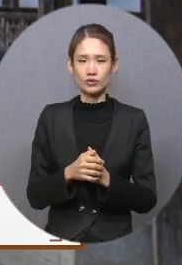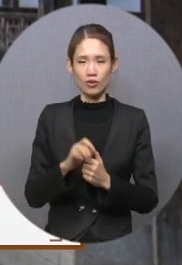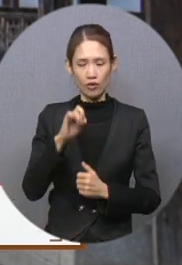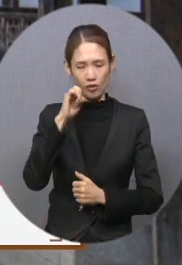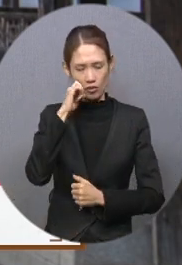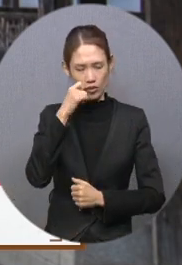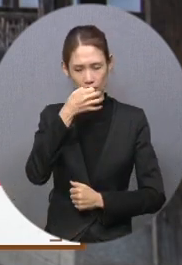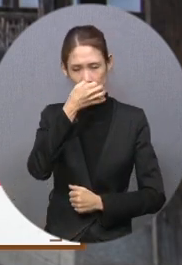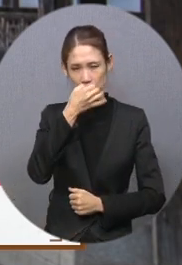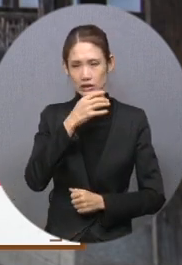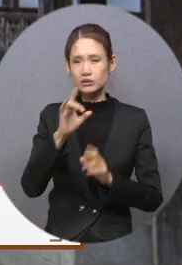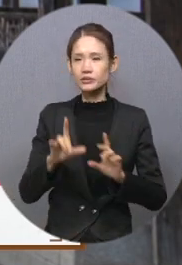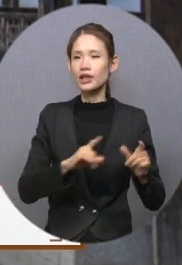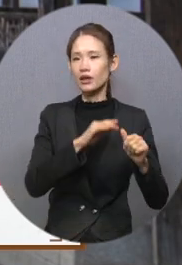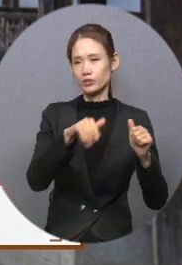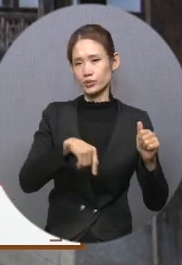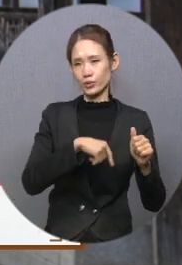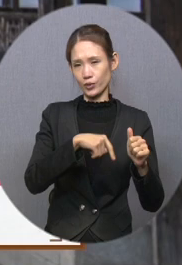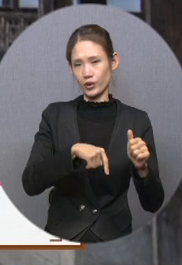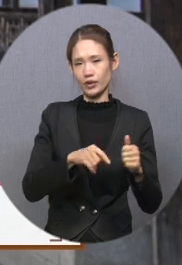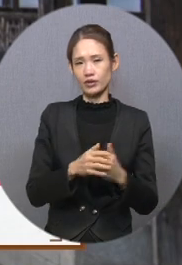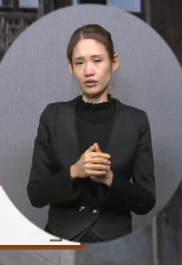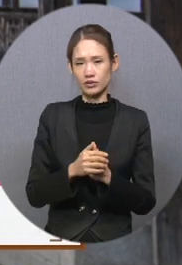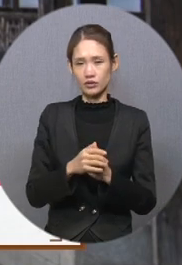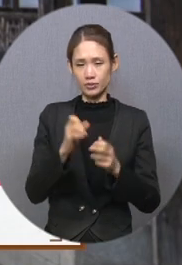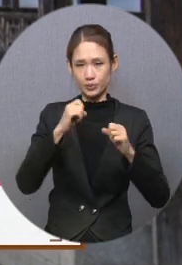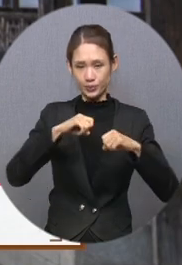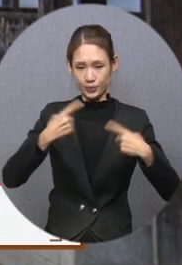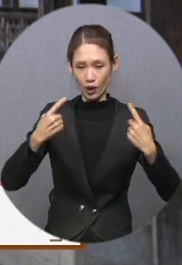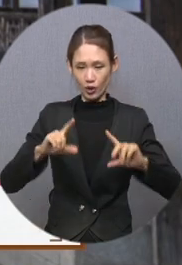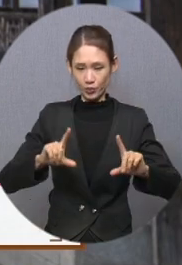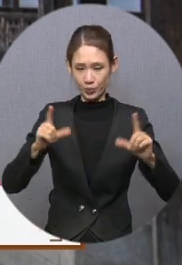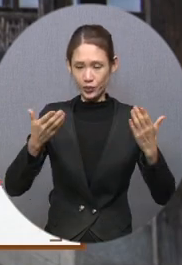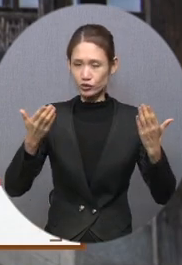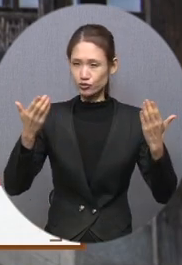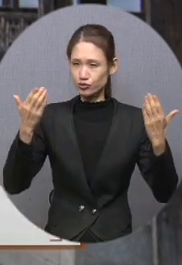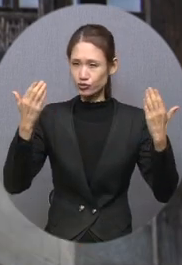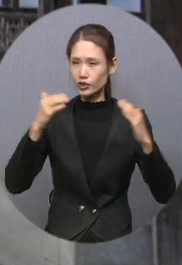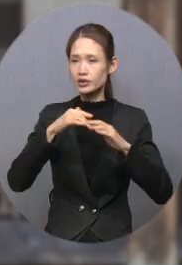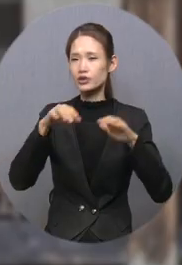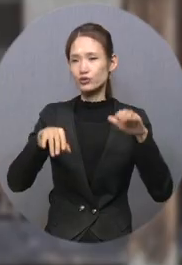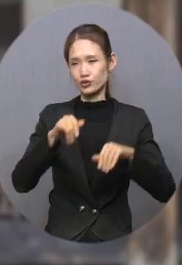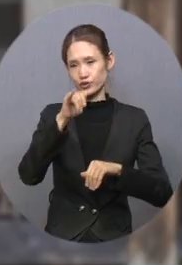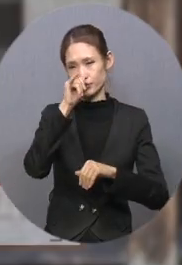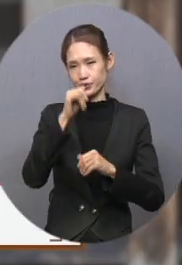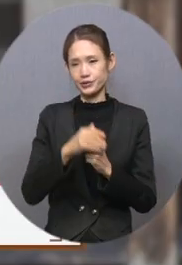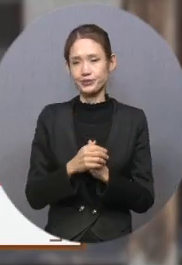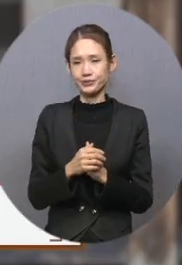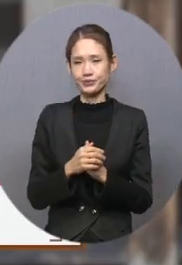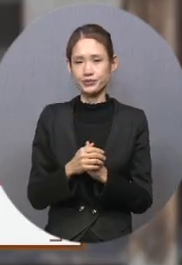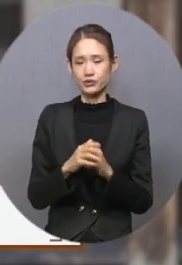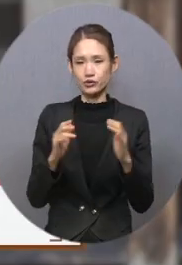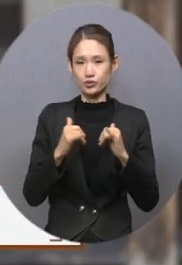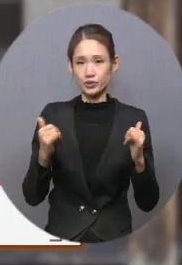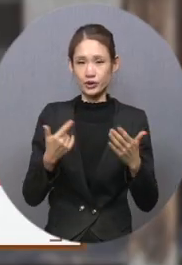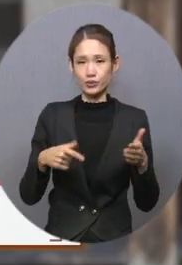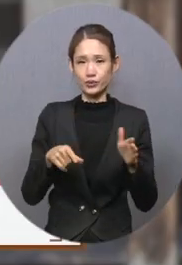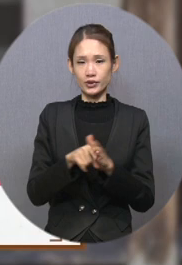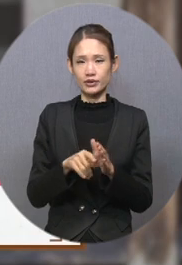어렵고 힘든 삶 속에서 명절을 보내는 이웃들이 있습니다. 국민을